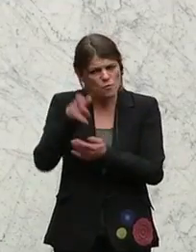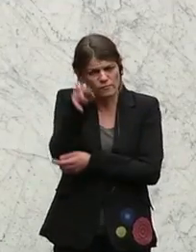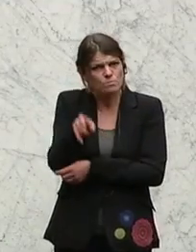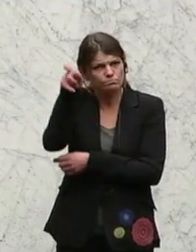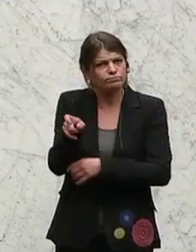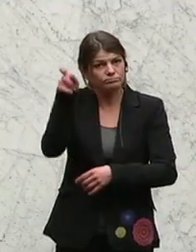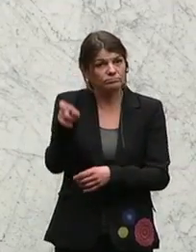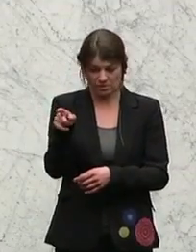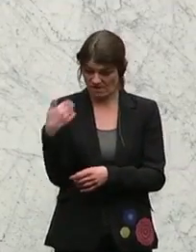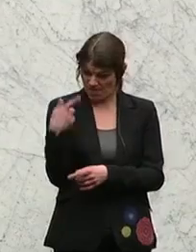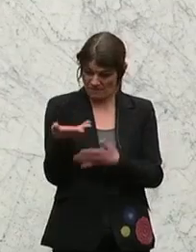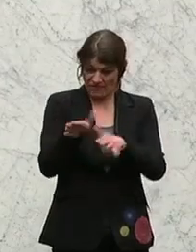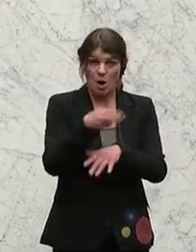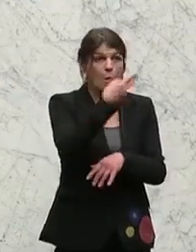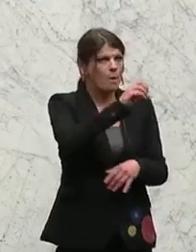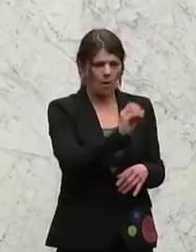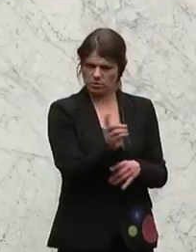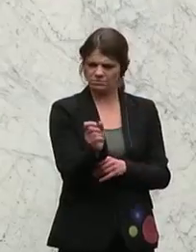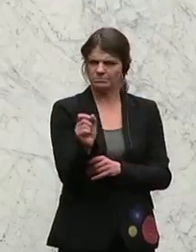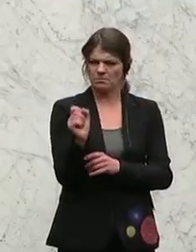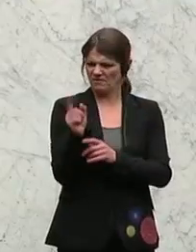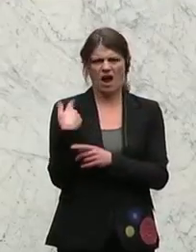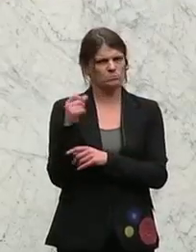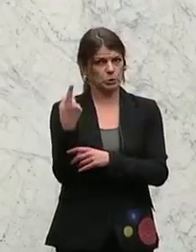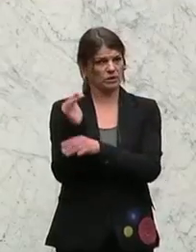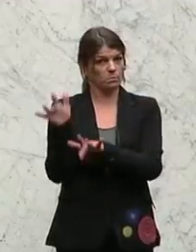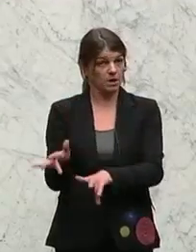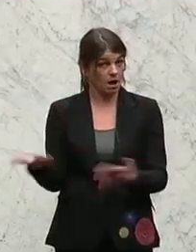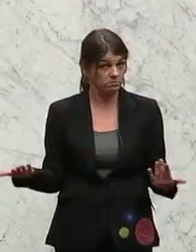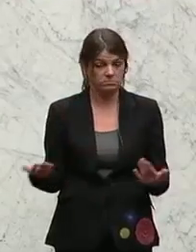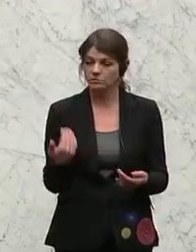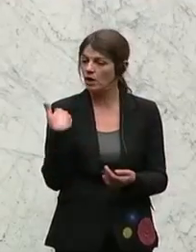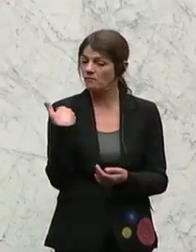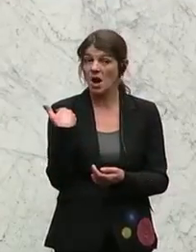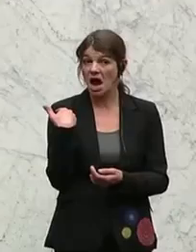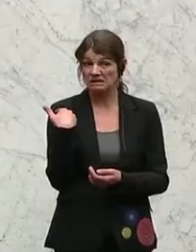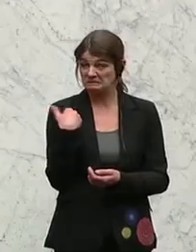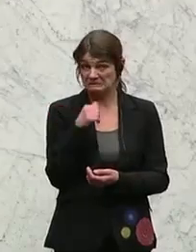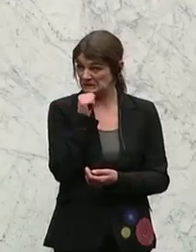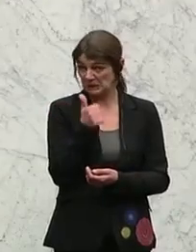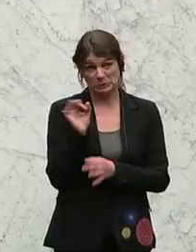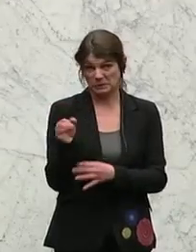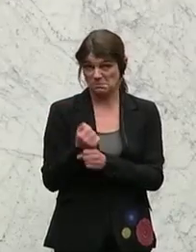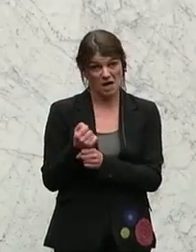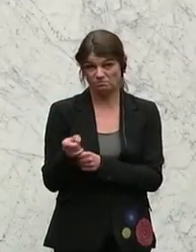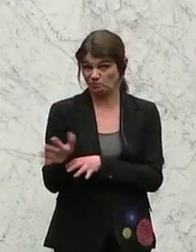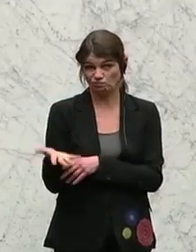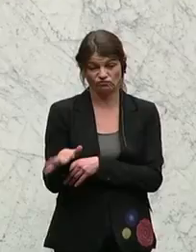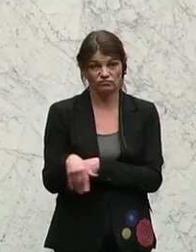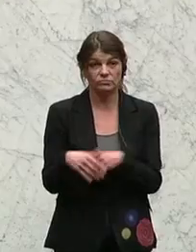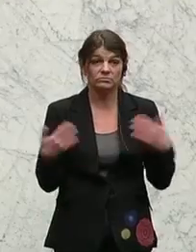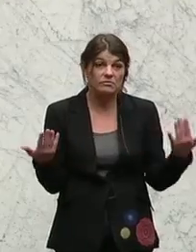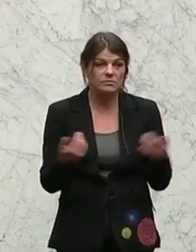diesem ganzen Fall Hypo eine ganz spezielle Rolle gehabt und keine besonders rühmliche.